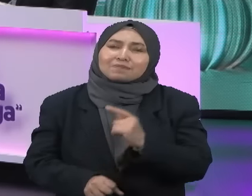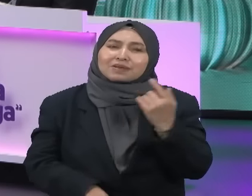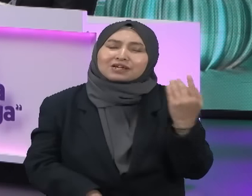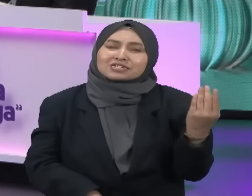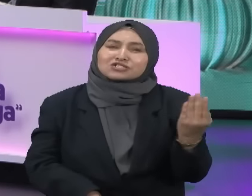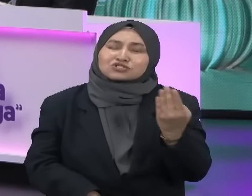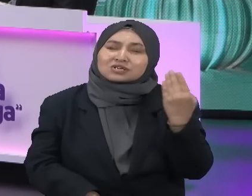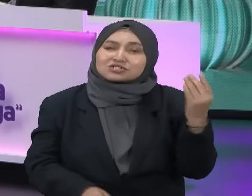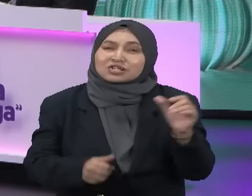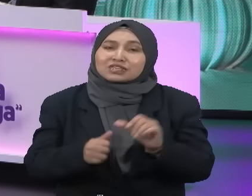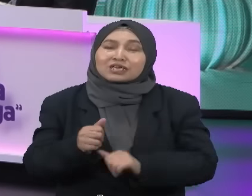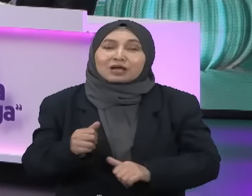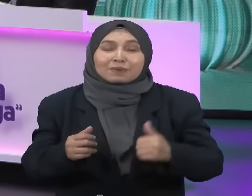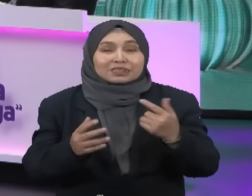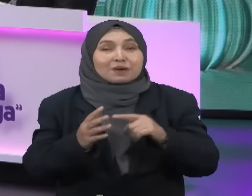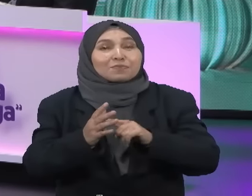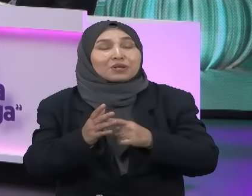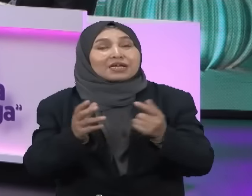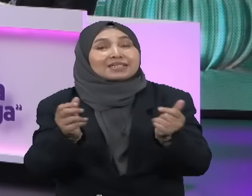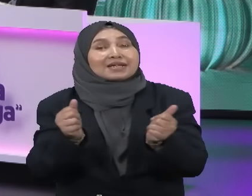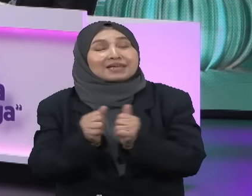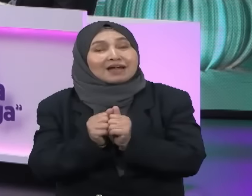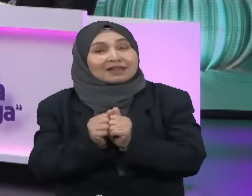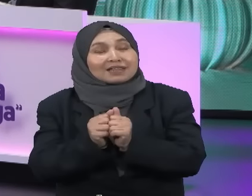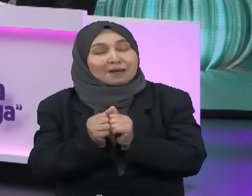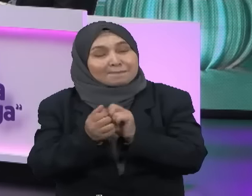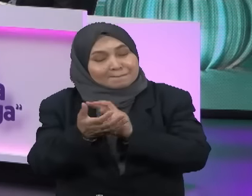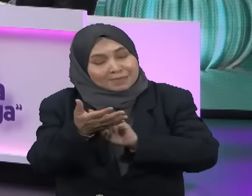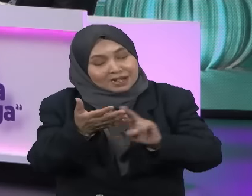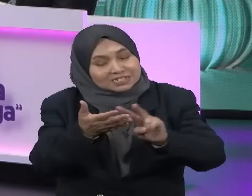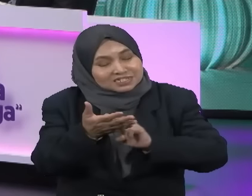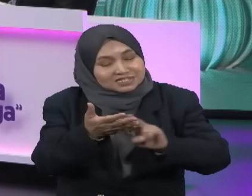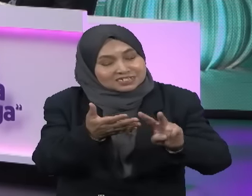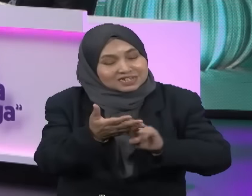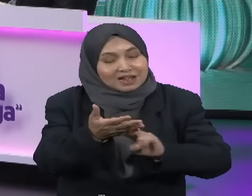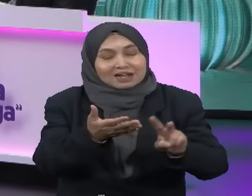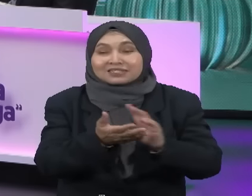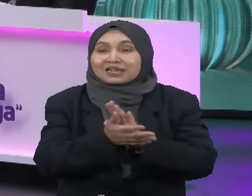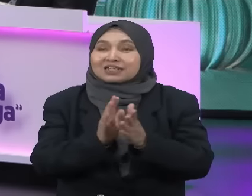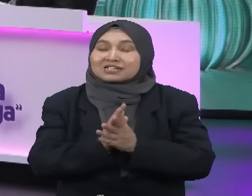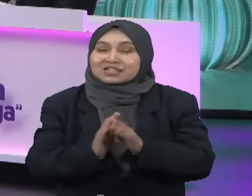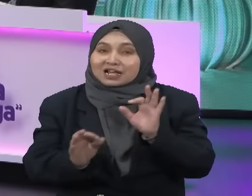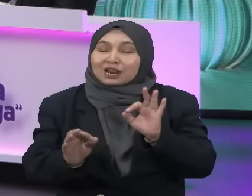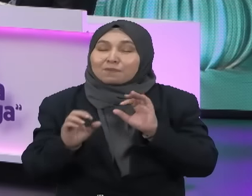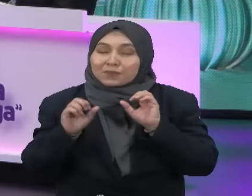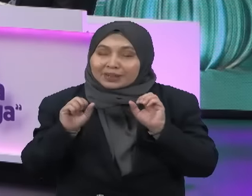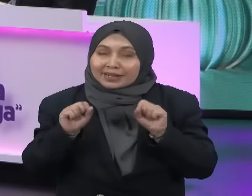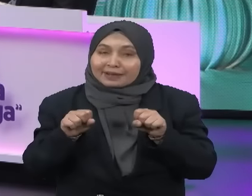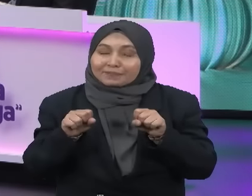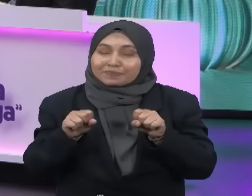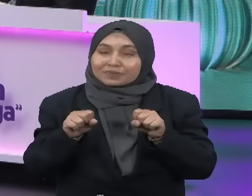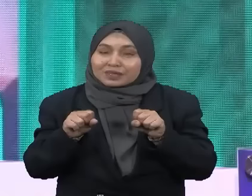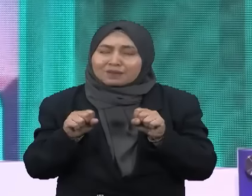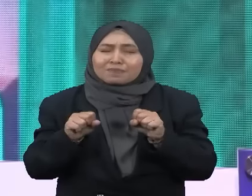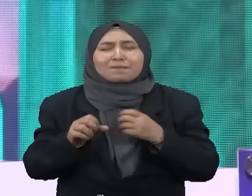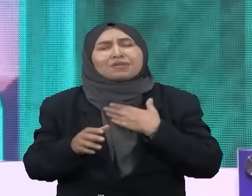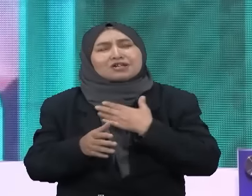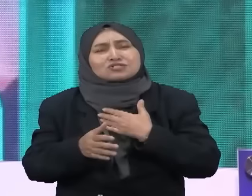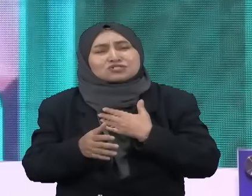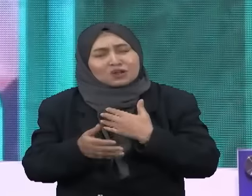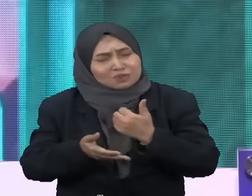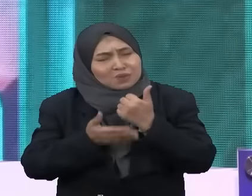episod ni, setiap episod akan dimulakan dengan bacaan Ustaz. Masya Allah. Jadi saya kalau boleh Ustaz, Ustaz boleh tolong mulakan balik